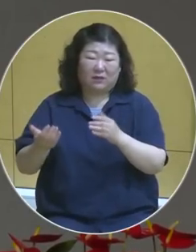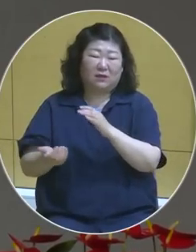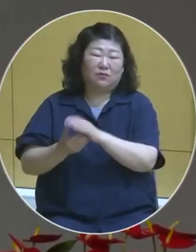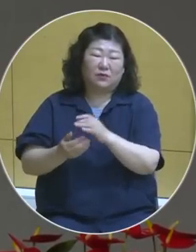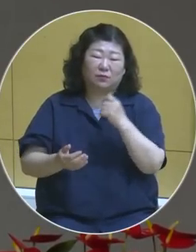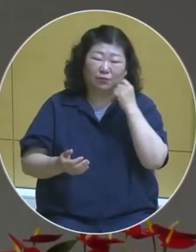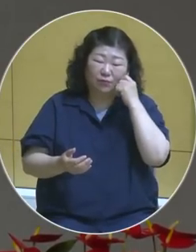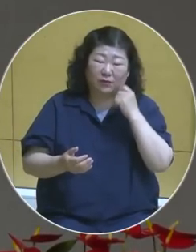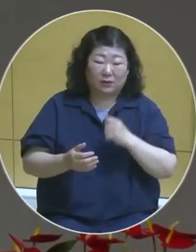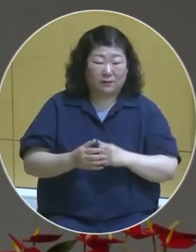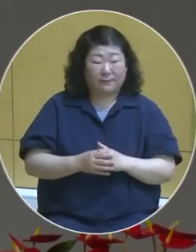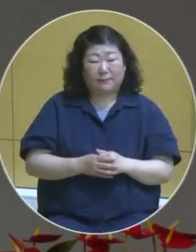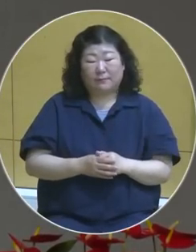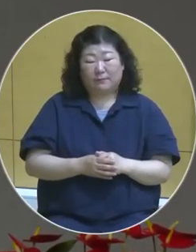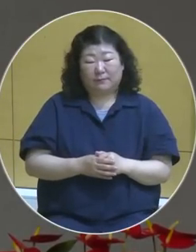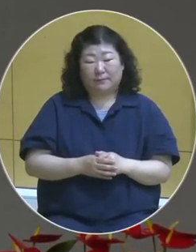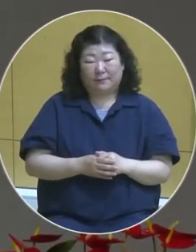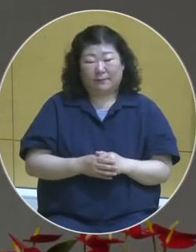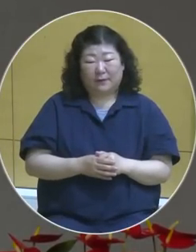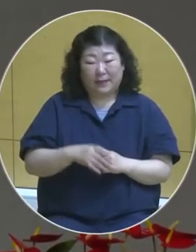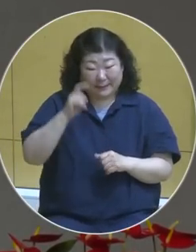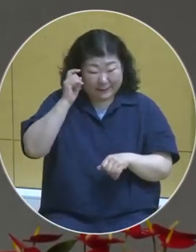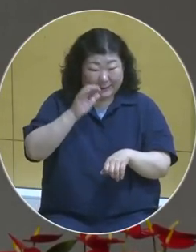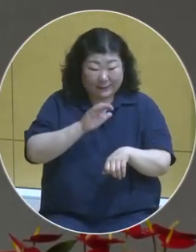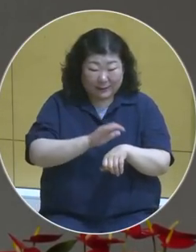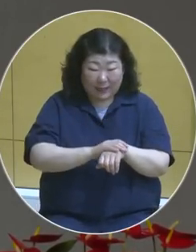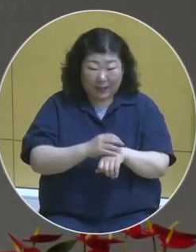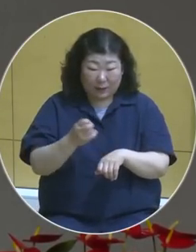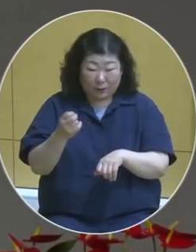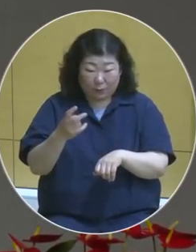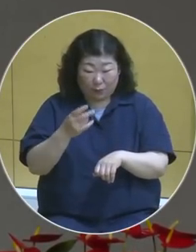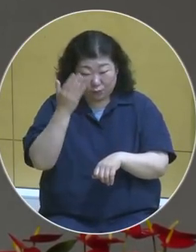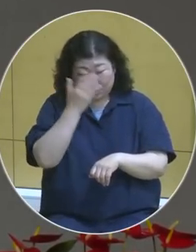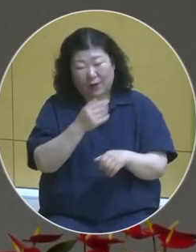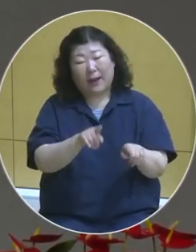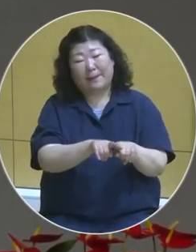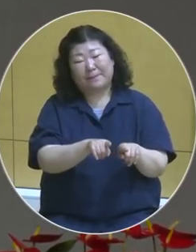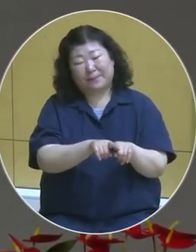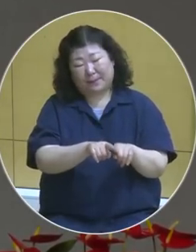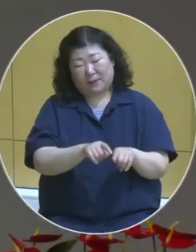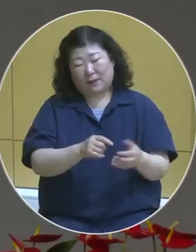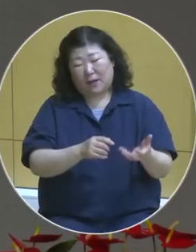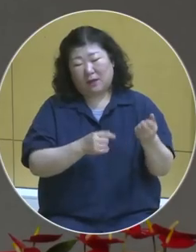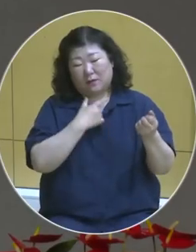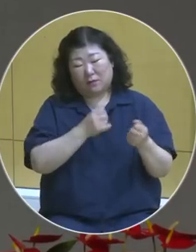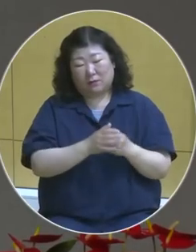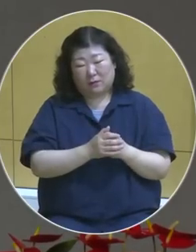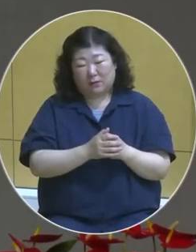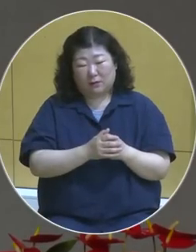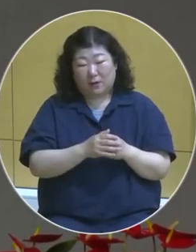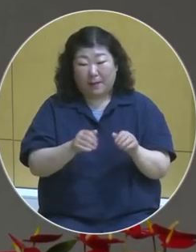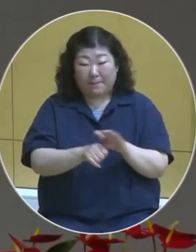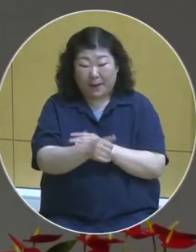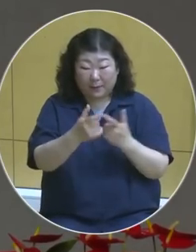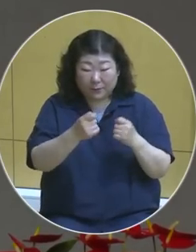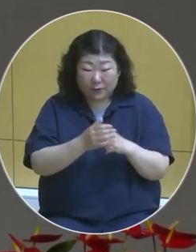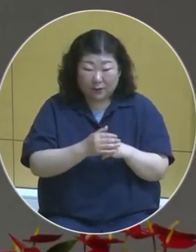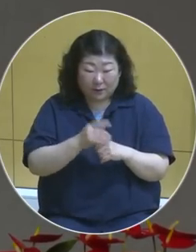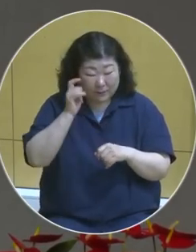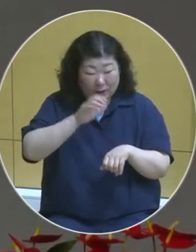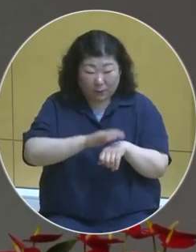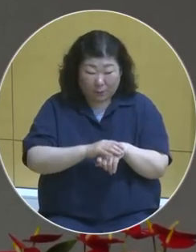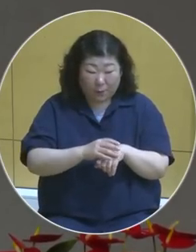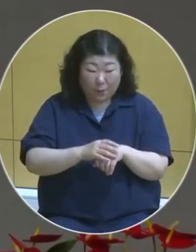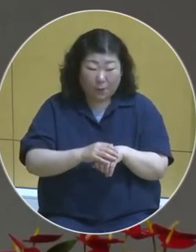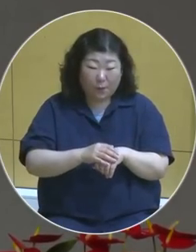그러니까 우리에게 있으려면 지혜와 순결을 같이 가지라고 얘기합니다. 그래서 주님이 뱀처럼 슬기롭고 비둘기처럼 순결하라고 그렇게